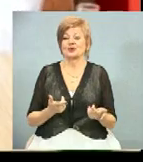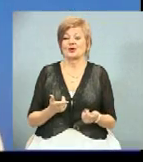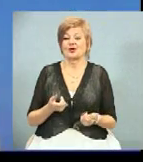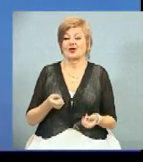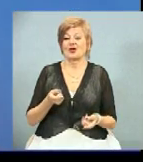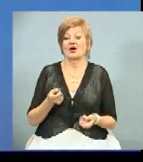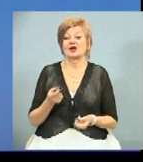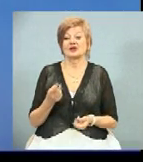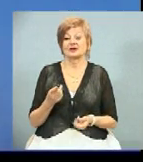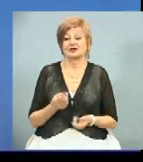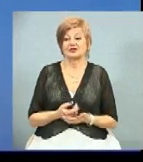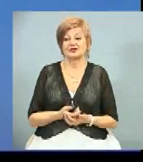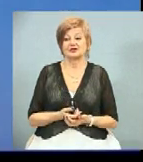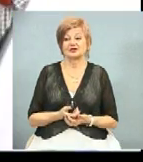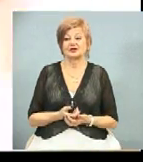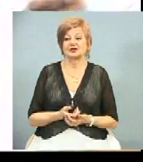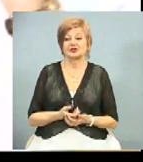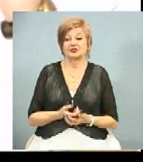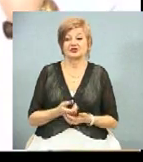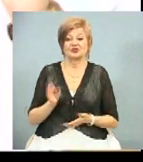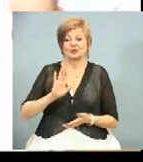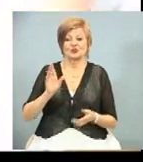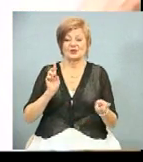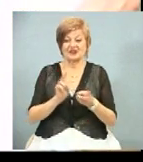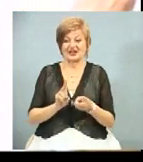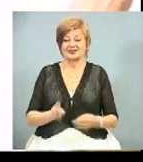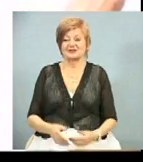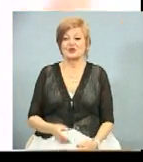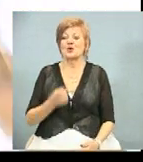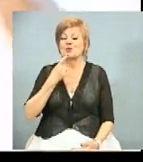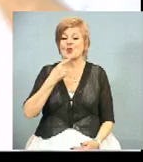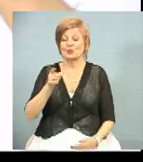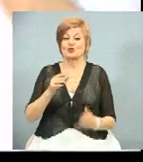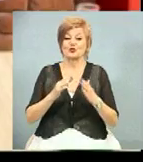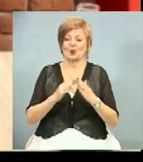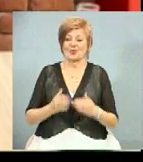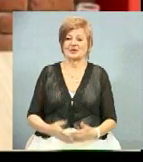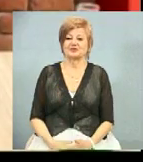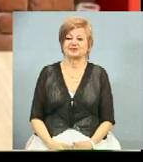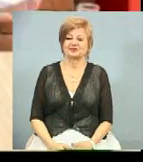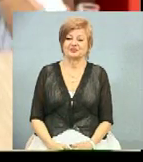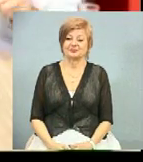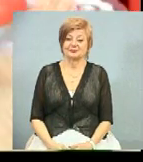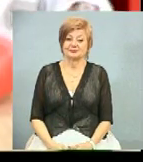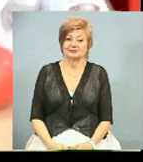шашлик. Ну, до побачення. Спробуйте вдома. Бувайте.